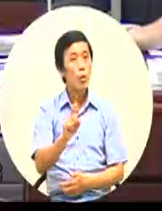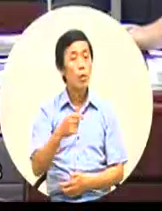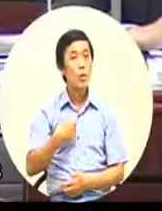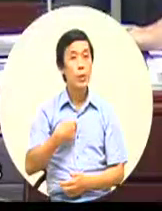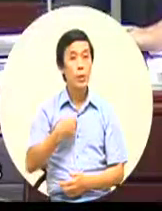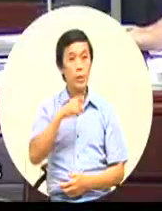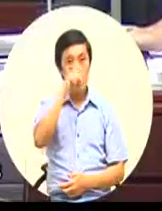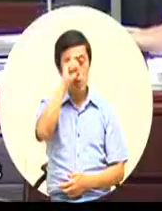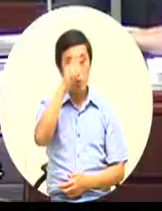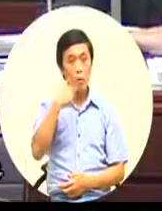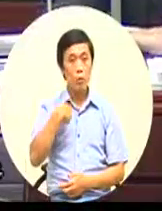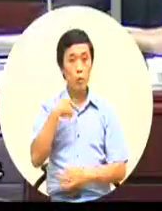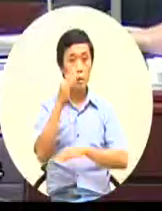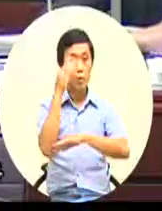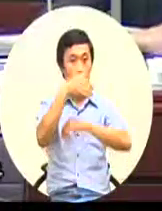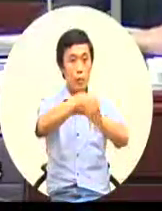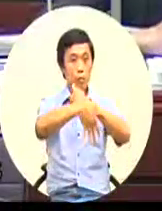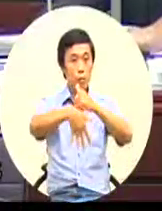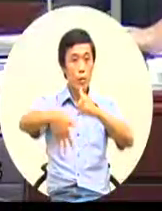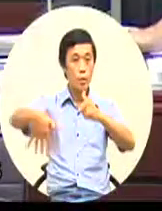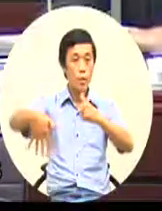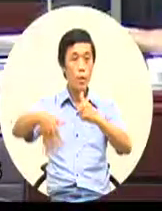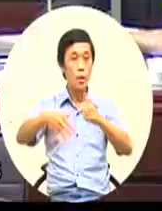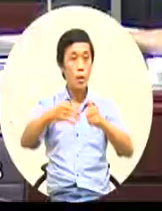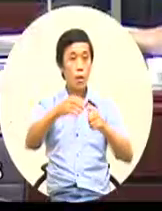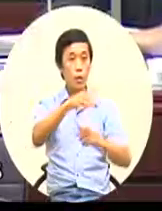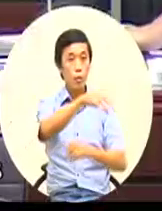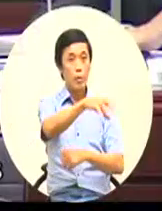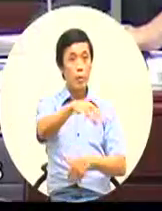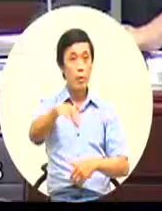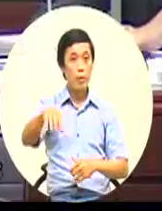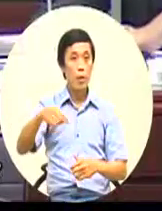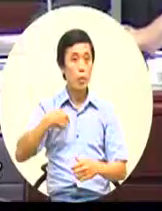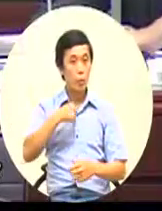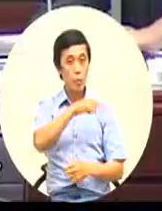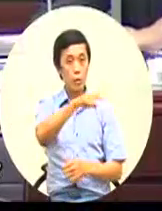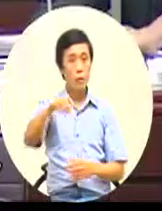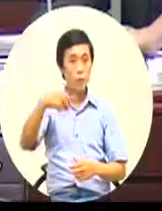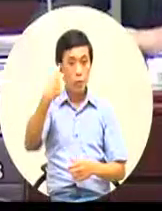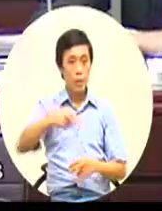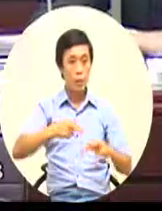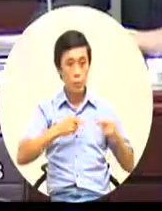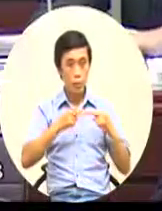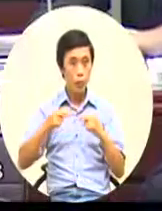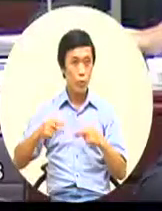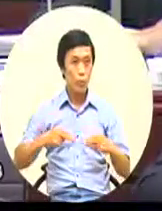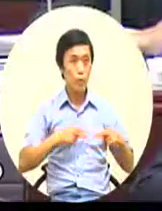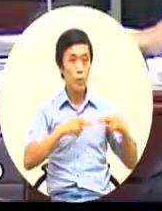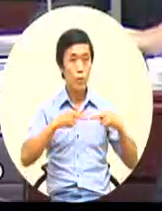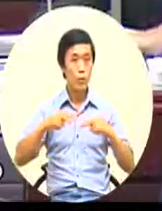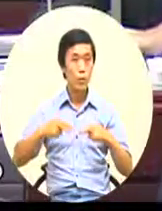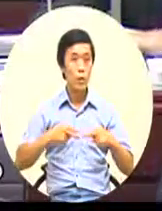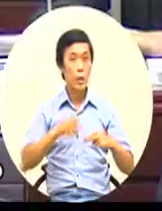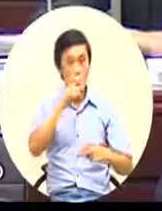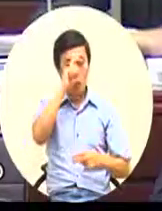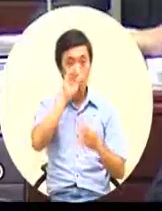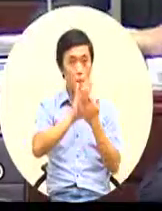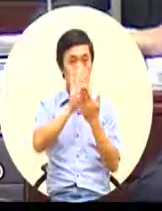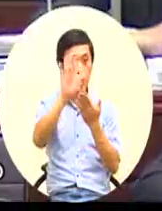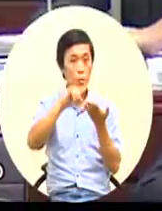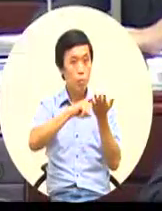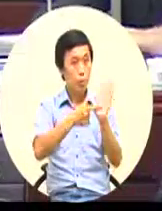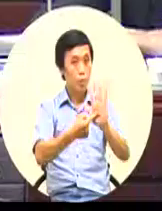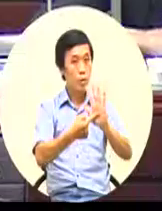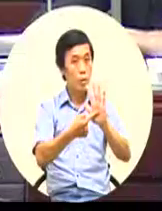相关的局处，好在自己要我们再来检讨，希望能够做得更好。我们的目